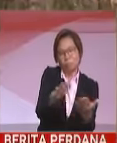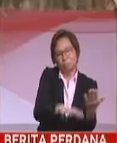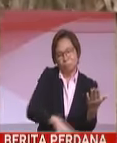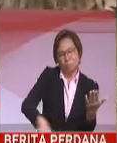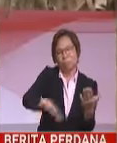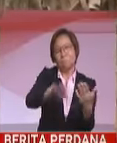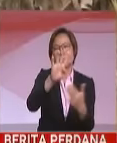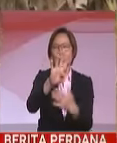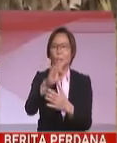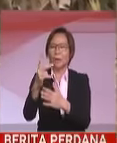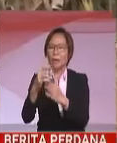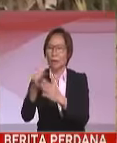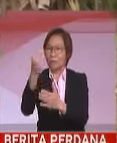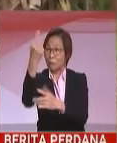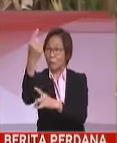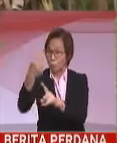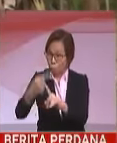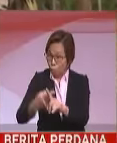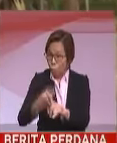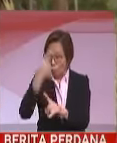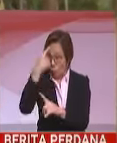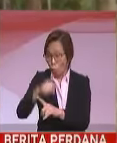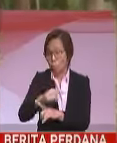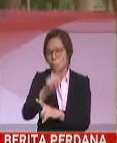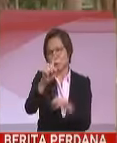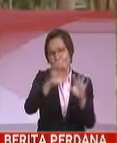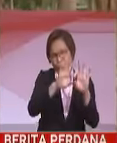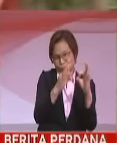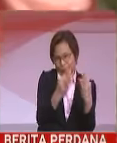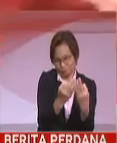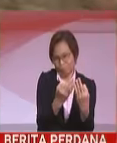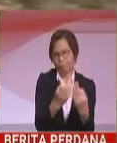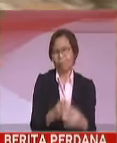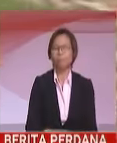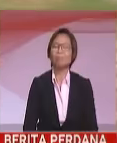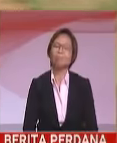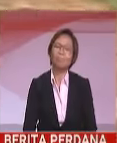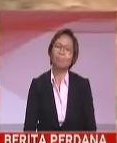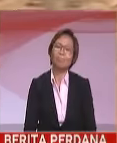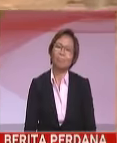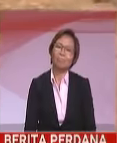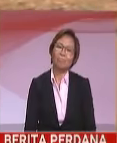sekurang-kurangnya RM4,000 sebulan bagi setiap keluarga.